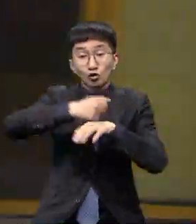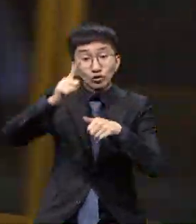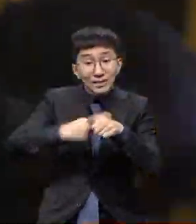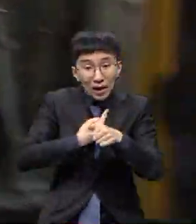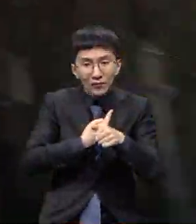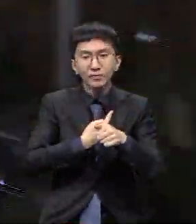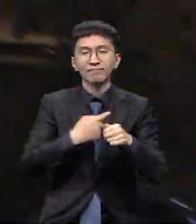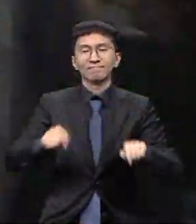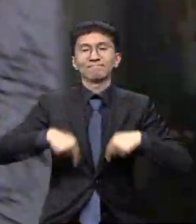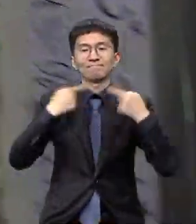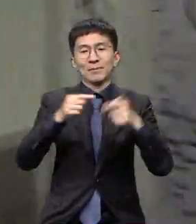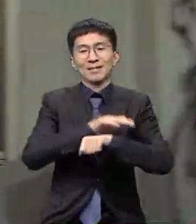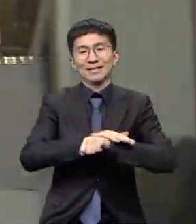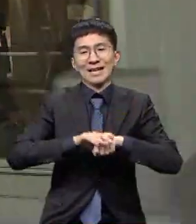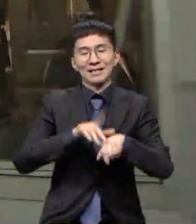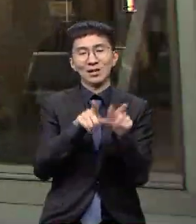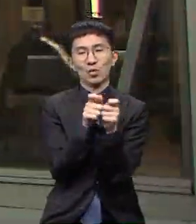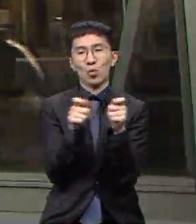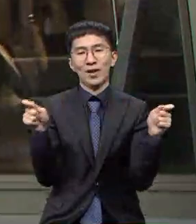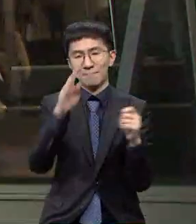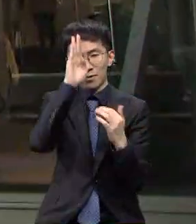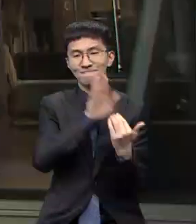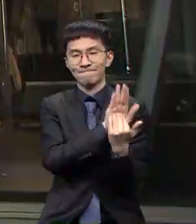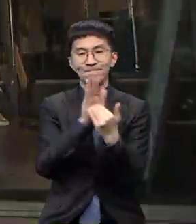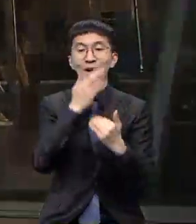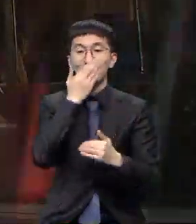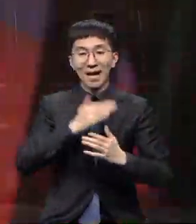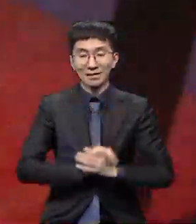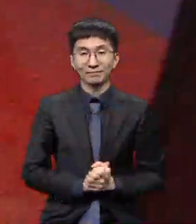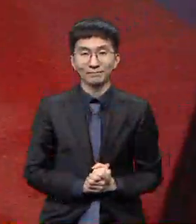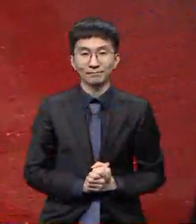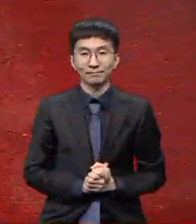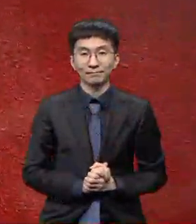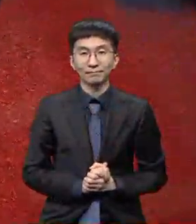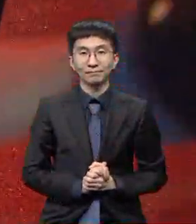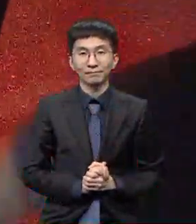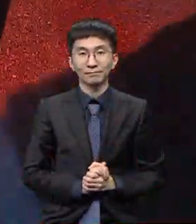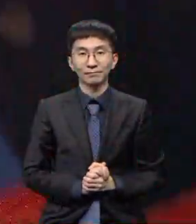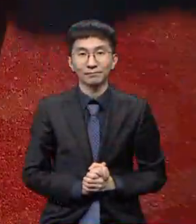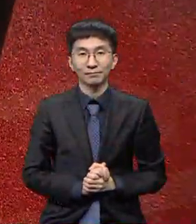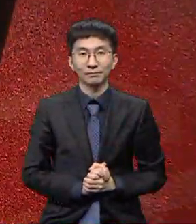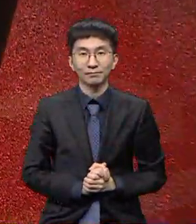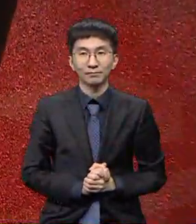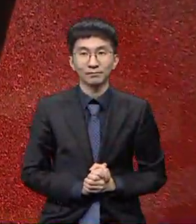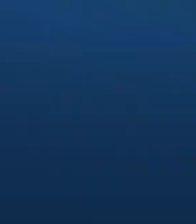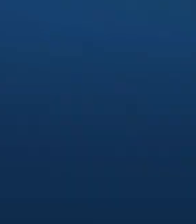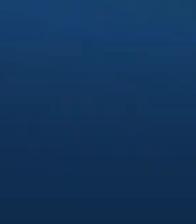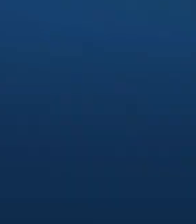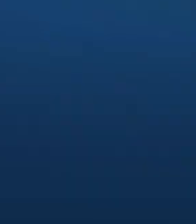자발적 참여를 이끌어내 지속 가능한 방역이 가능합니다. SBS 정다은입니다.